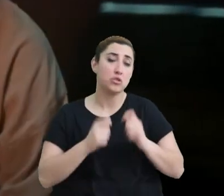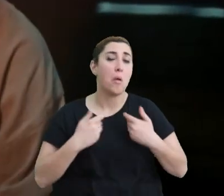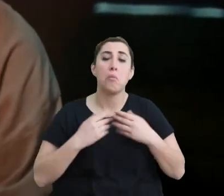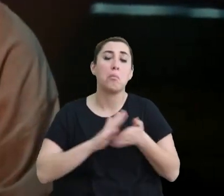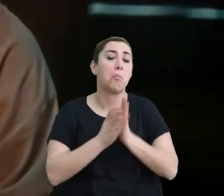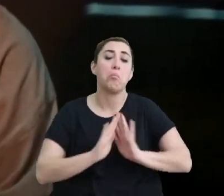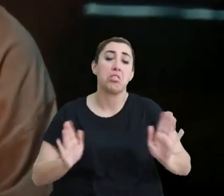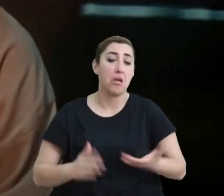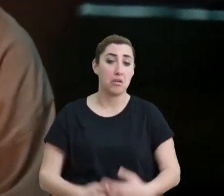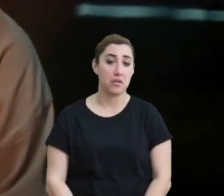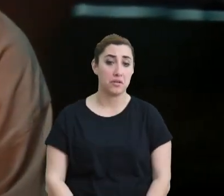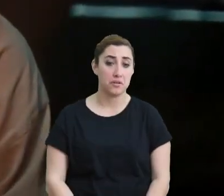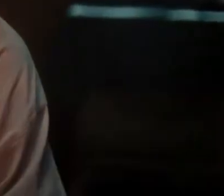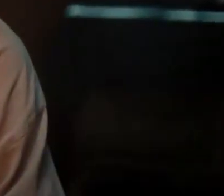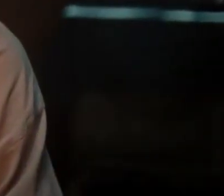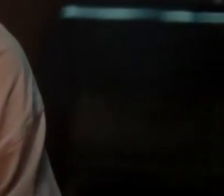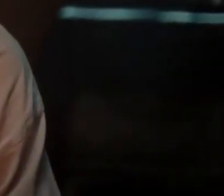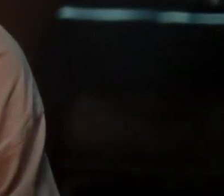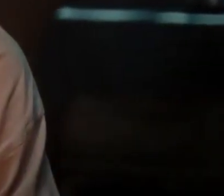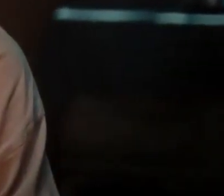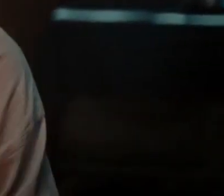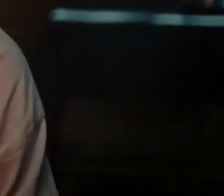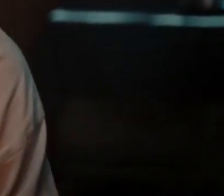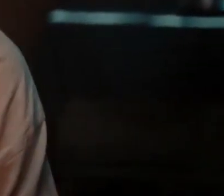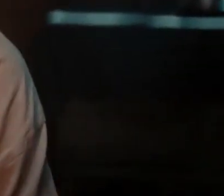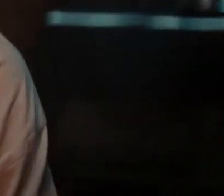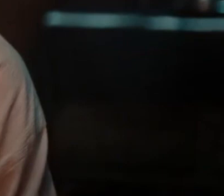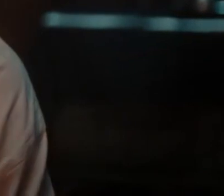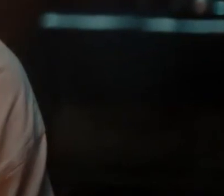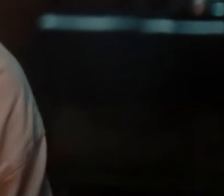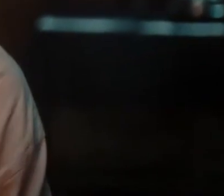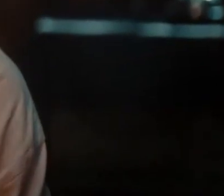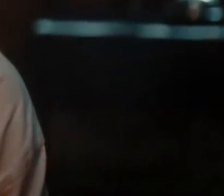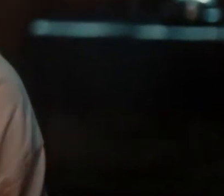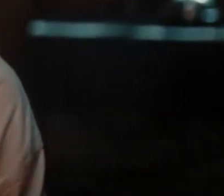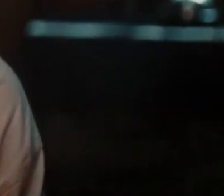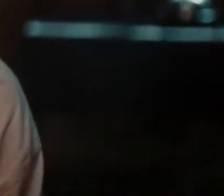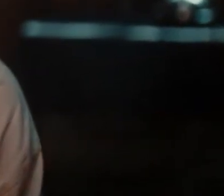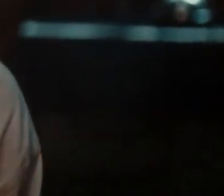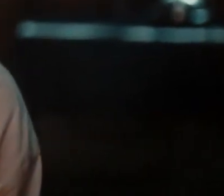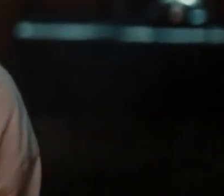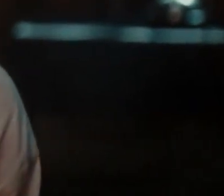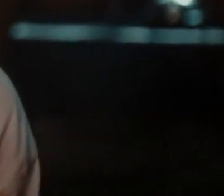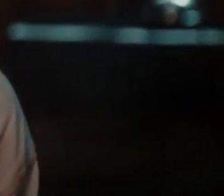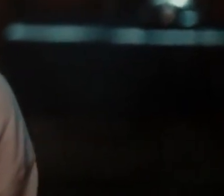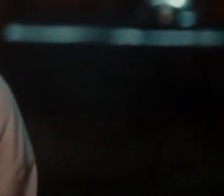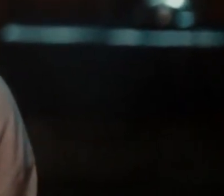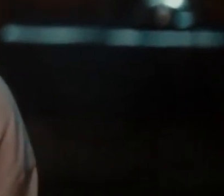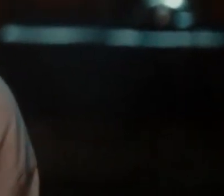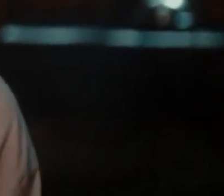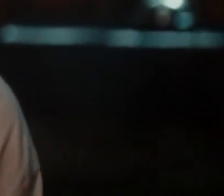değiştiriveririz, olur biter. Yunus aklından geçenlerin düşüncesiyle huzursuz, sıkıntılı, kafası karışmış gibi bir hali var.